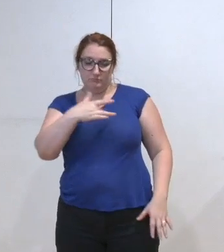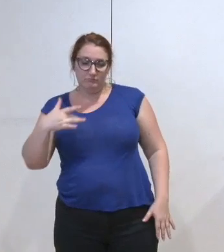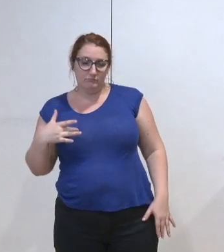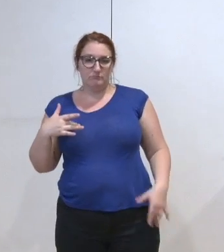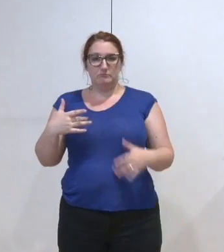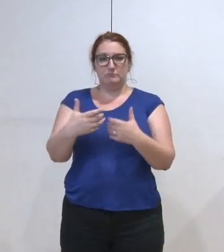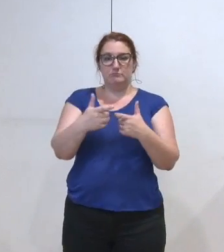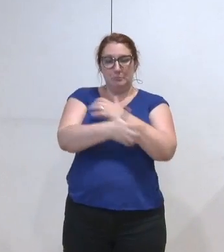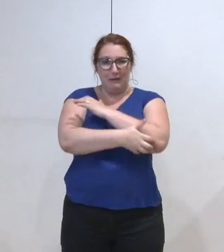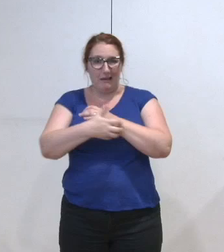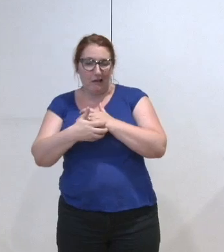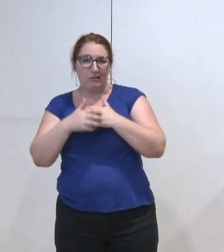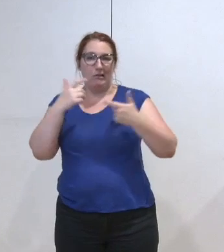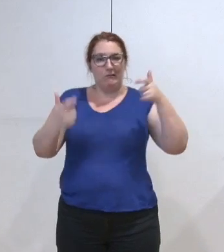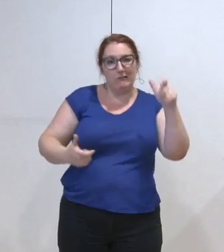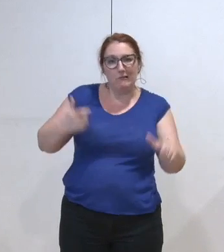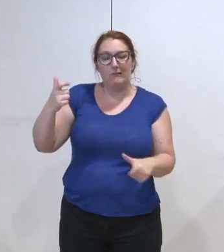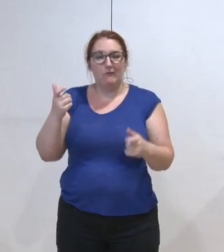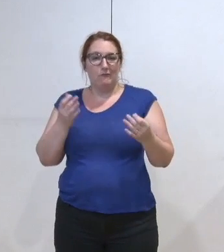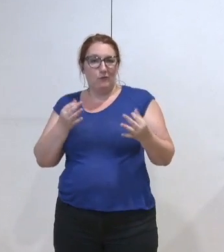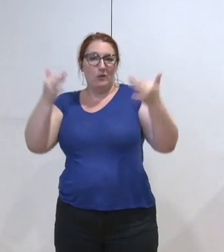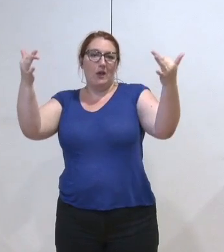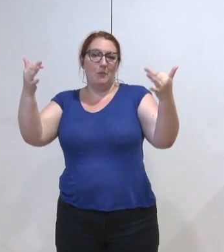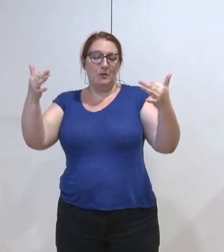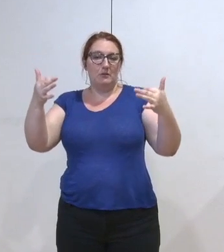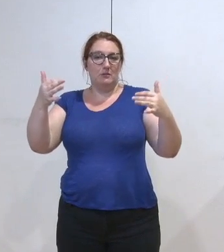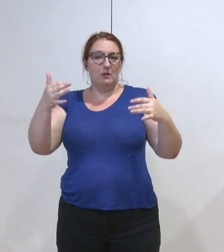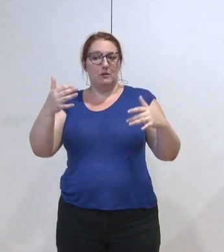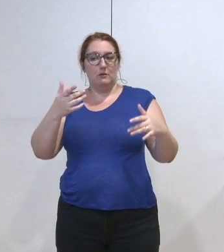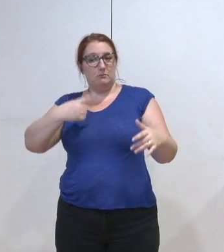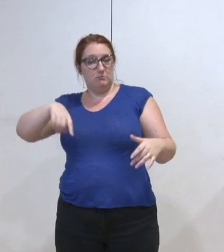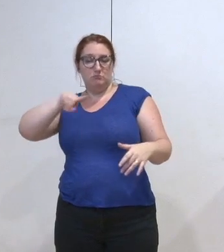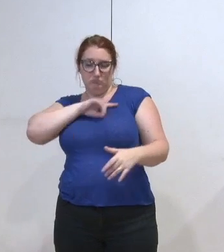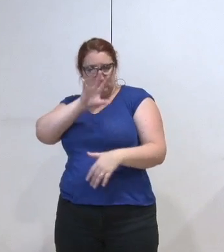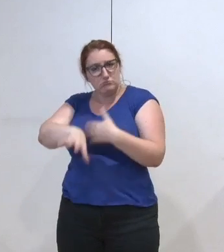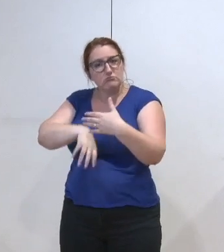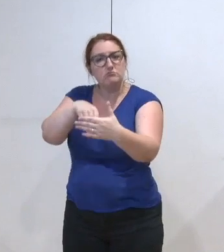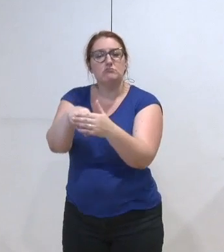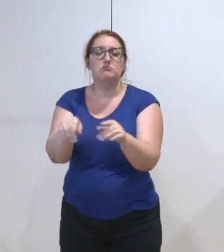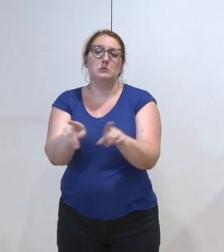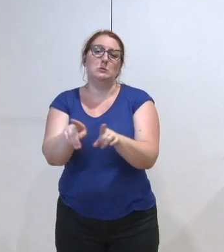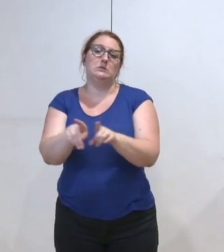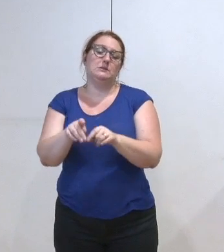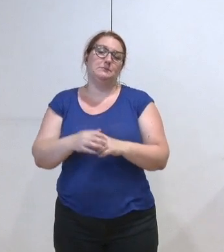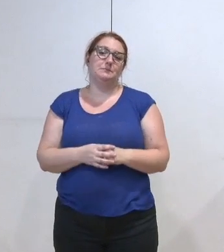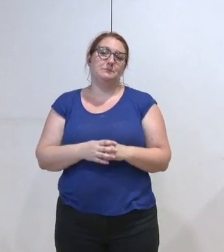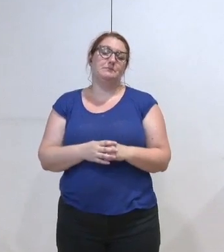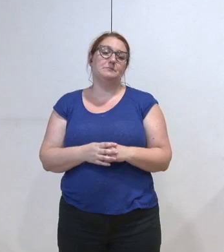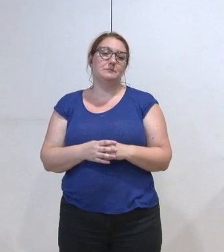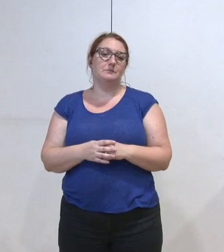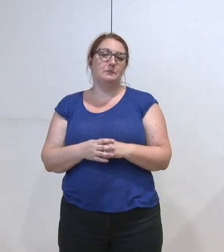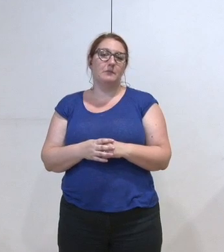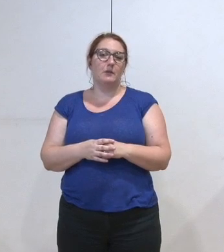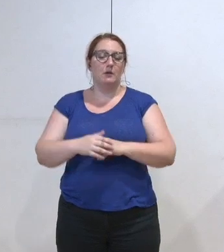vulnérabilité auquel nous prenons euh pour la la part de l'action sociale toute notre part l'ensemble de ces actions de santé sera